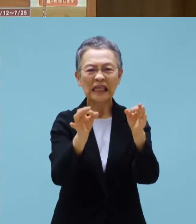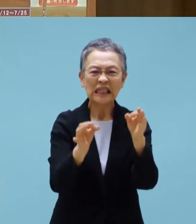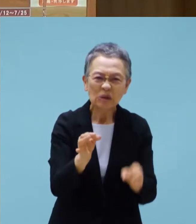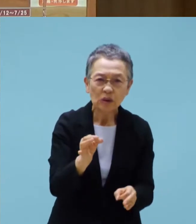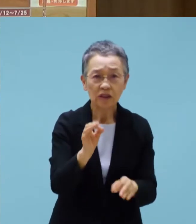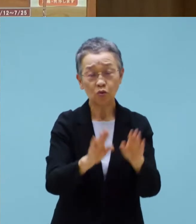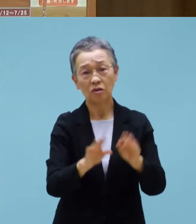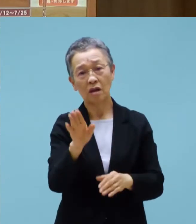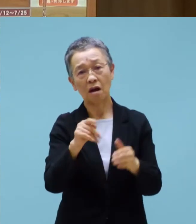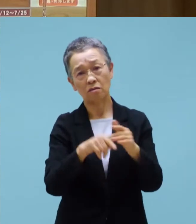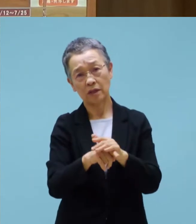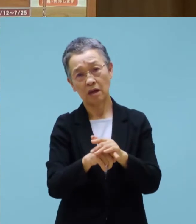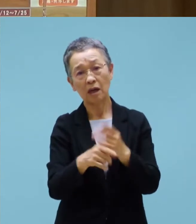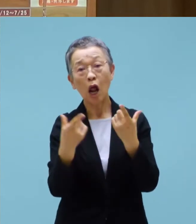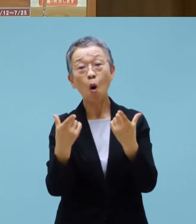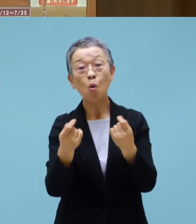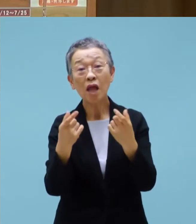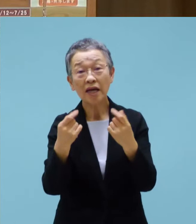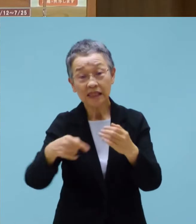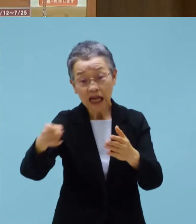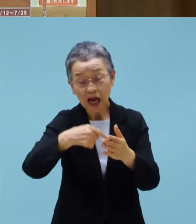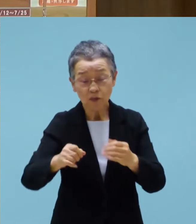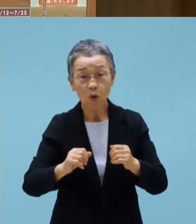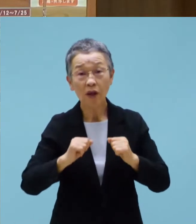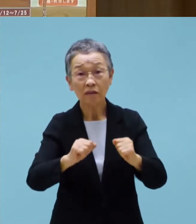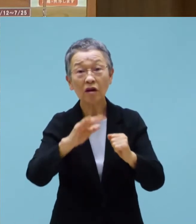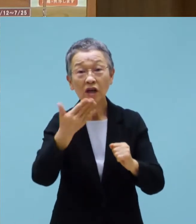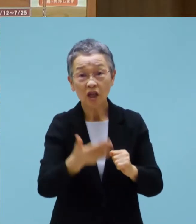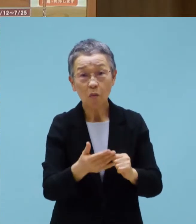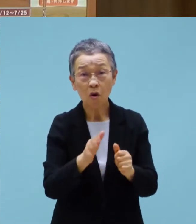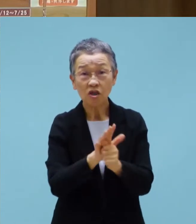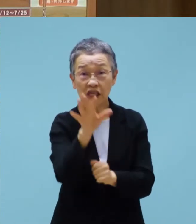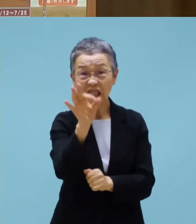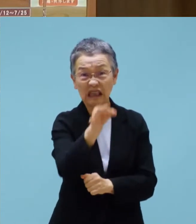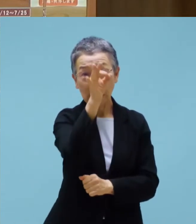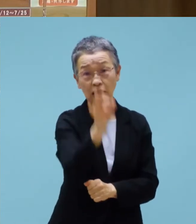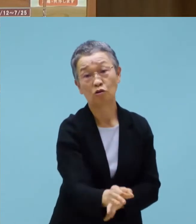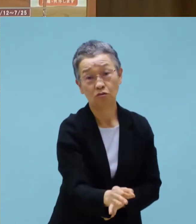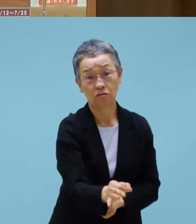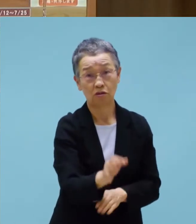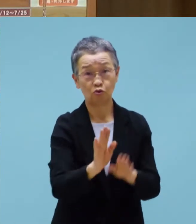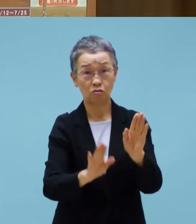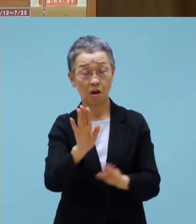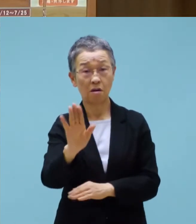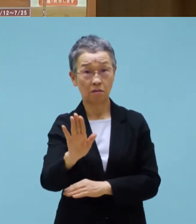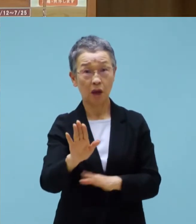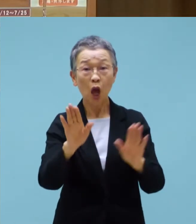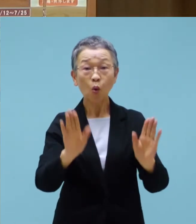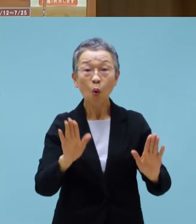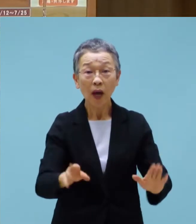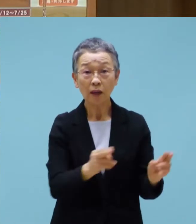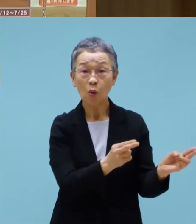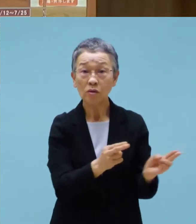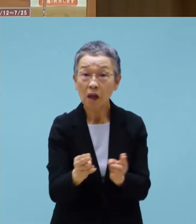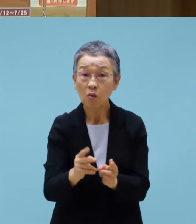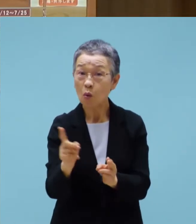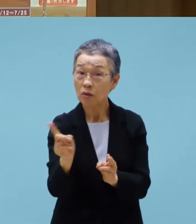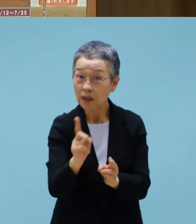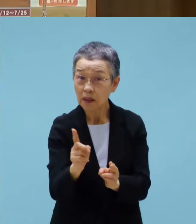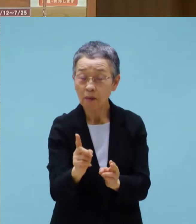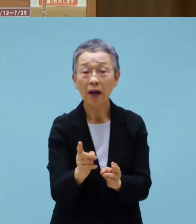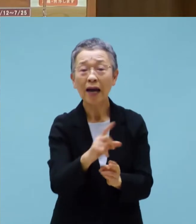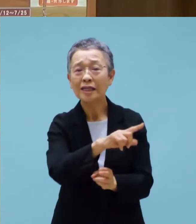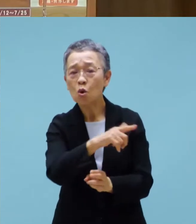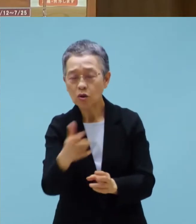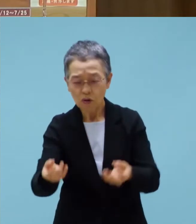から同じことをやっていても支援金が安い、まあ、本来の制度っていうのはおそらく、まあ、いろんな感染状況が